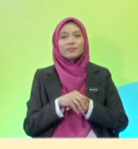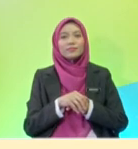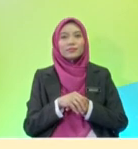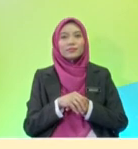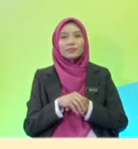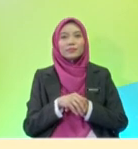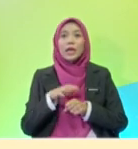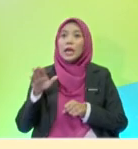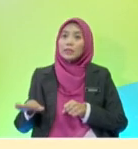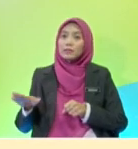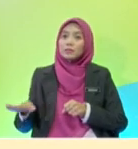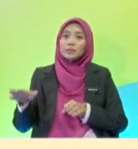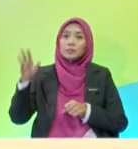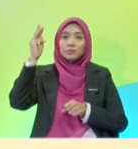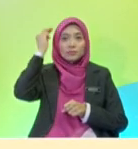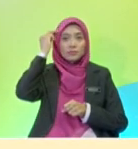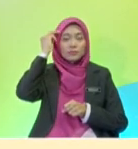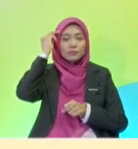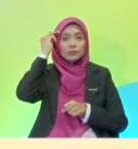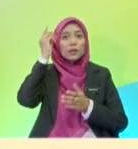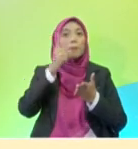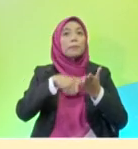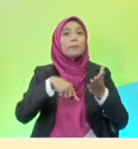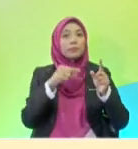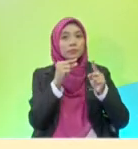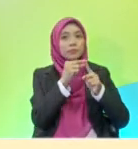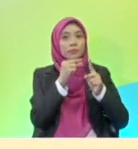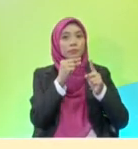seterusnya adik amcat Apa perkataan adik amdad